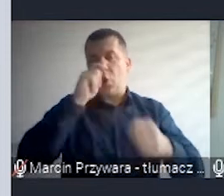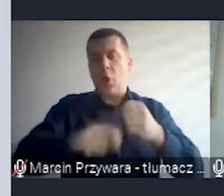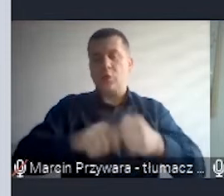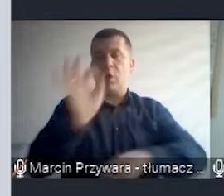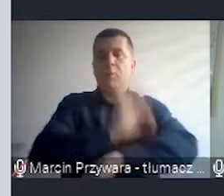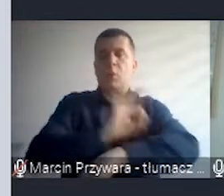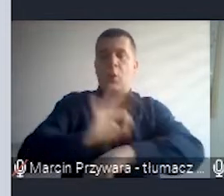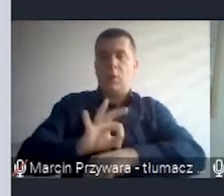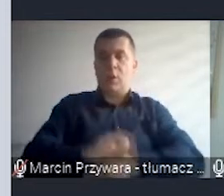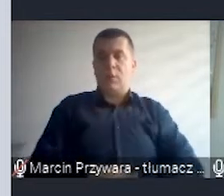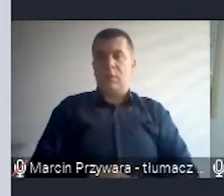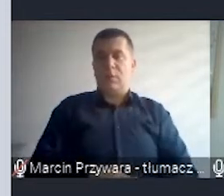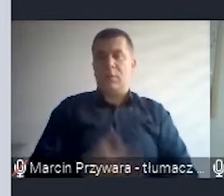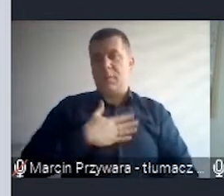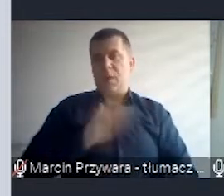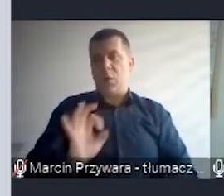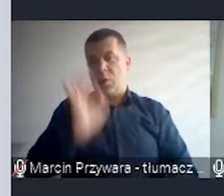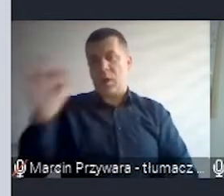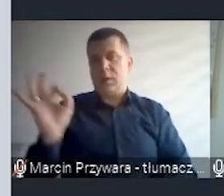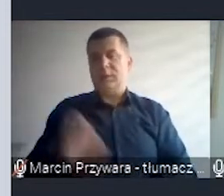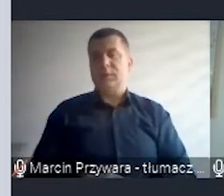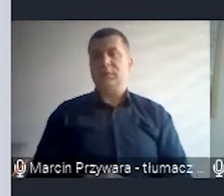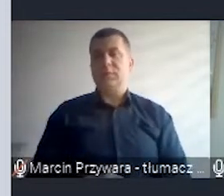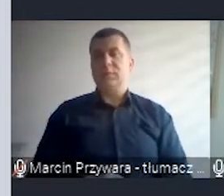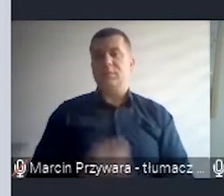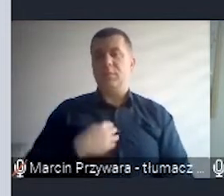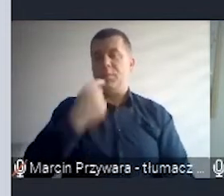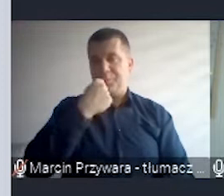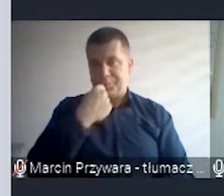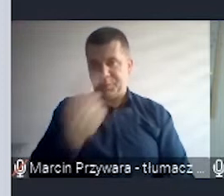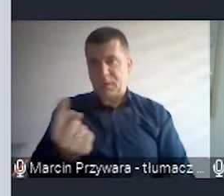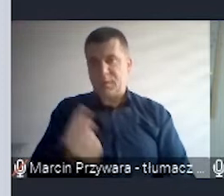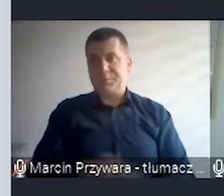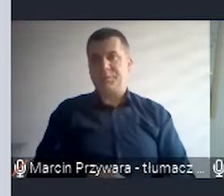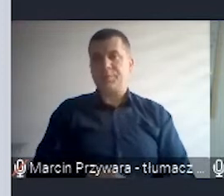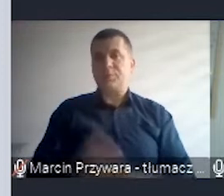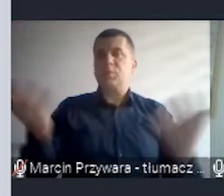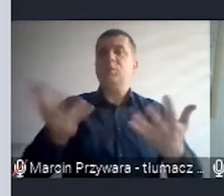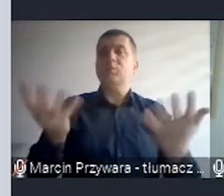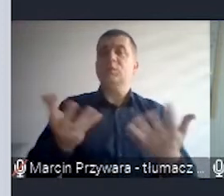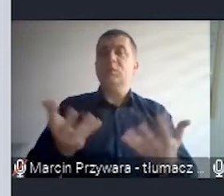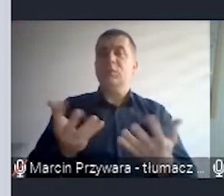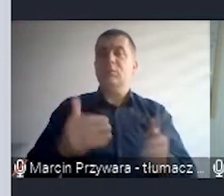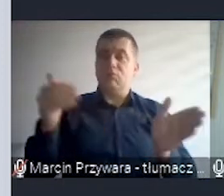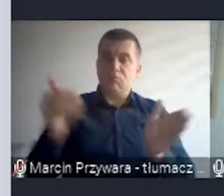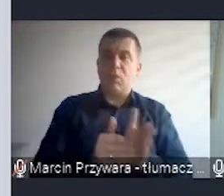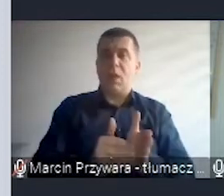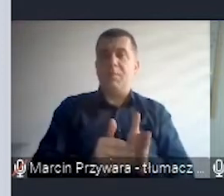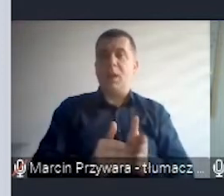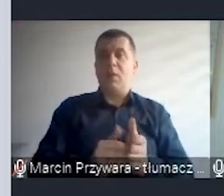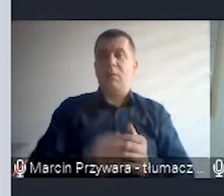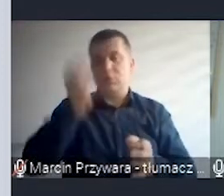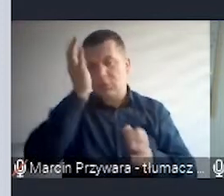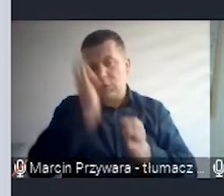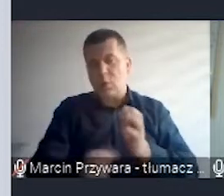projektów, które miałem okazję nabyć, żeby powiedzieć Państwu, gdzie trzeba